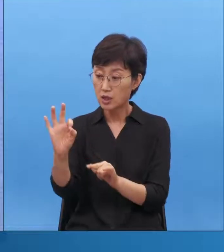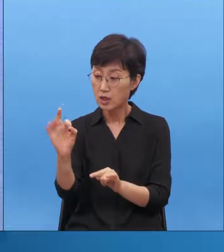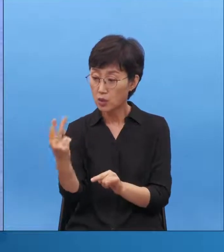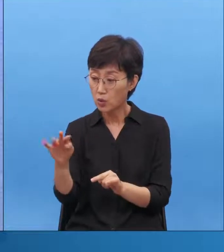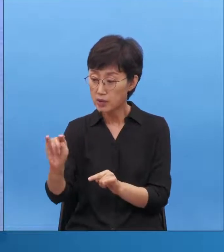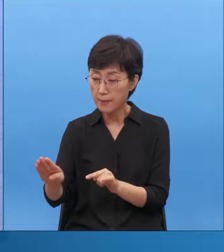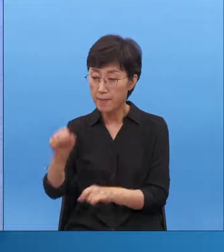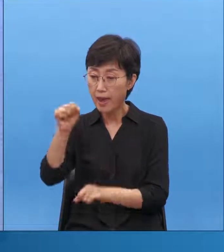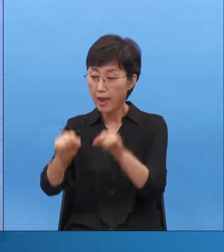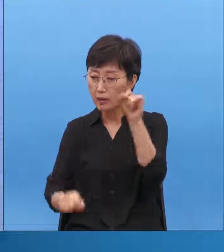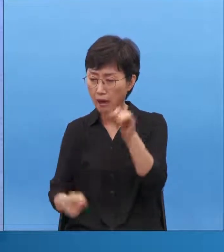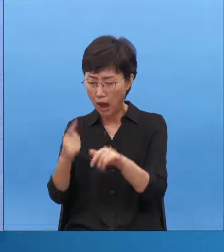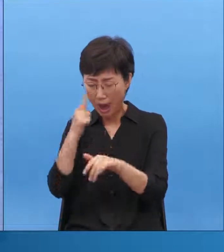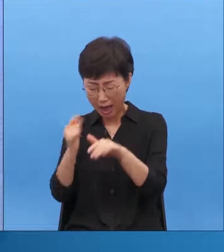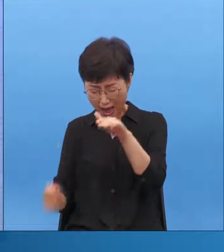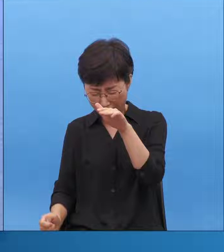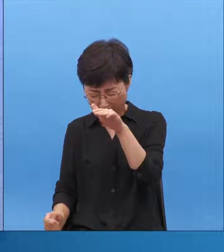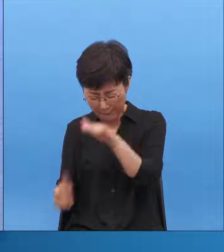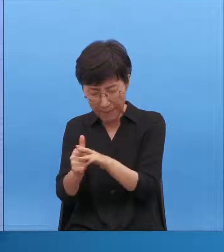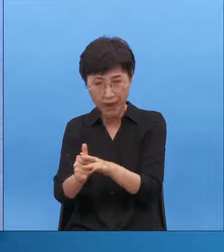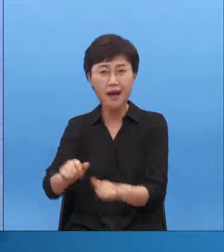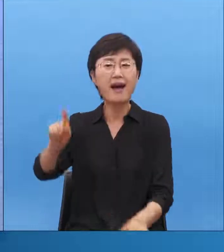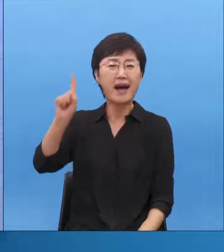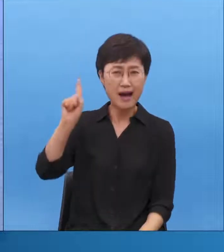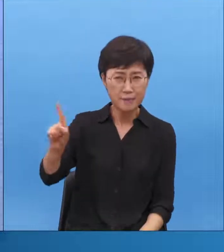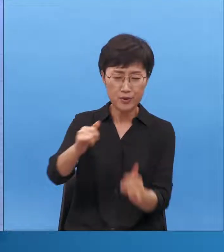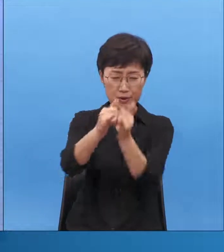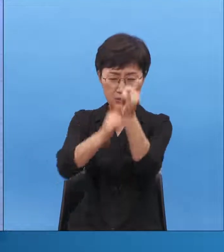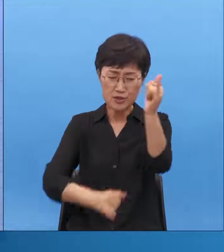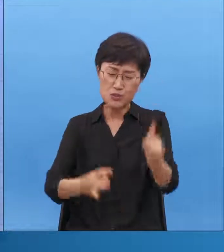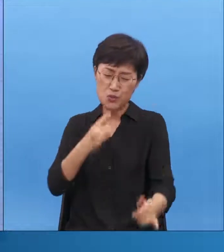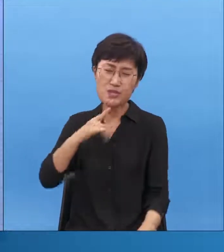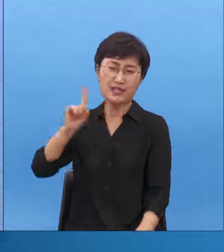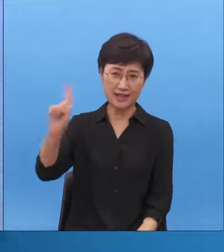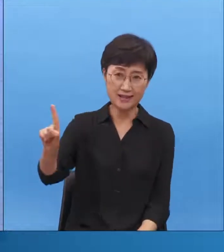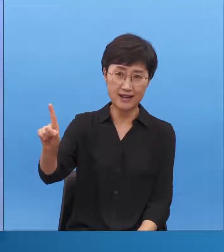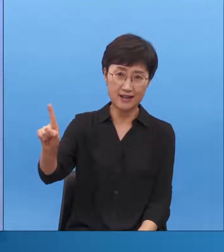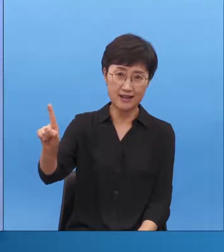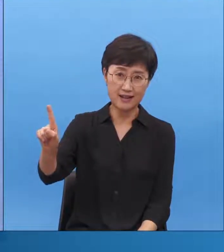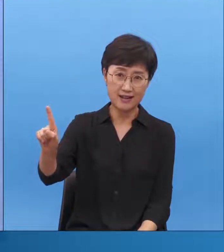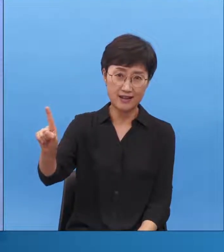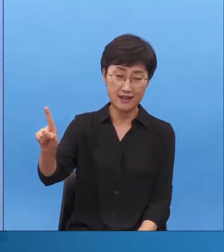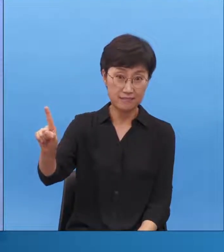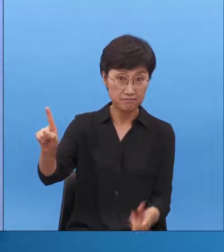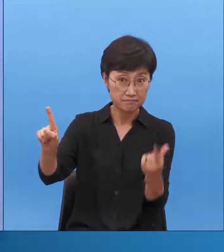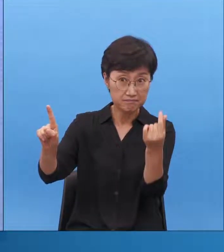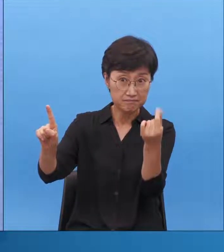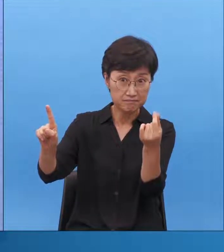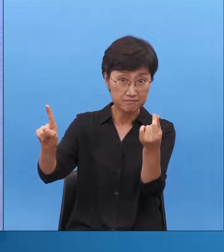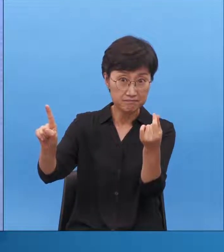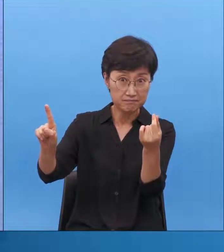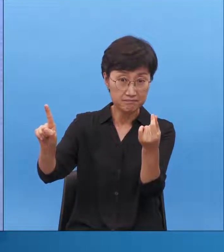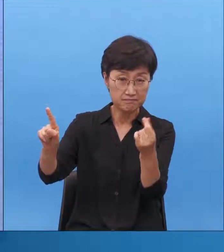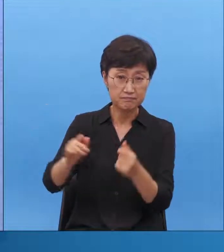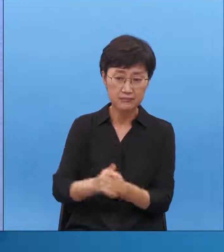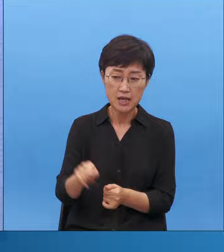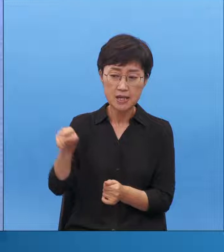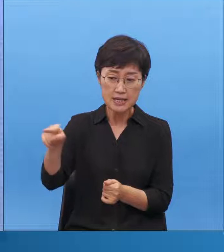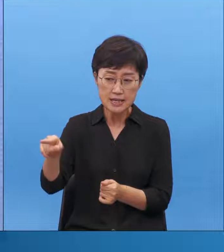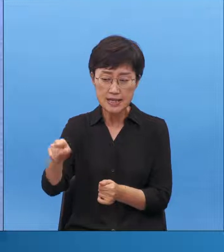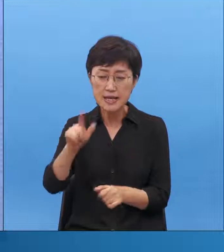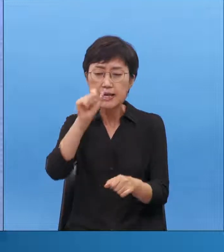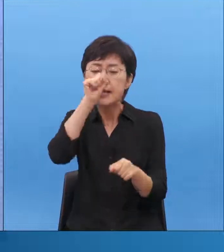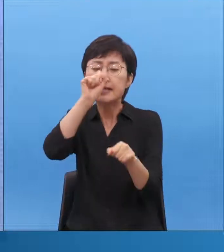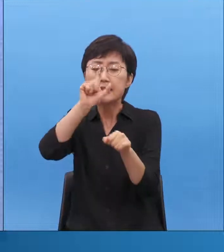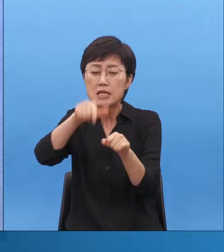This is an event that took place only once in history. 그것도 영원이라는 시간표 속에 딱 기회가 3일밖에 없습니다. And they only